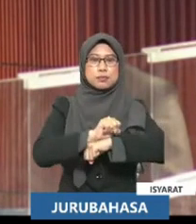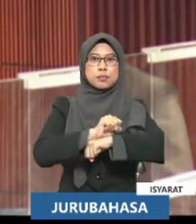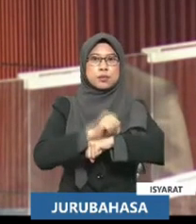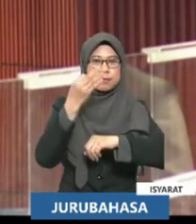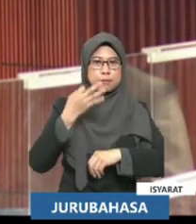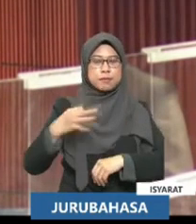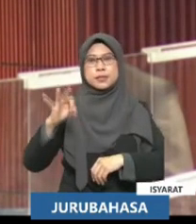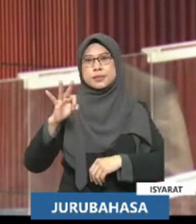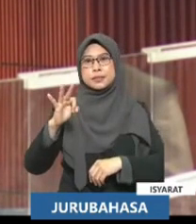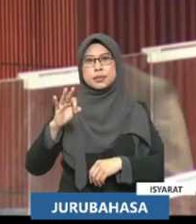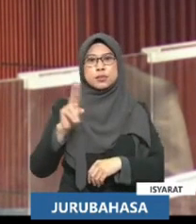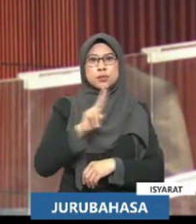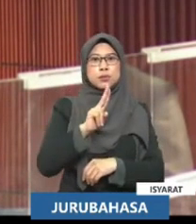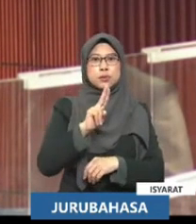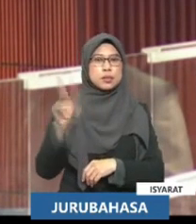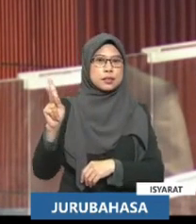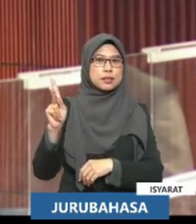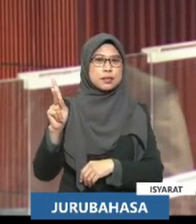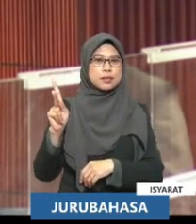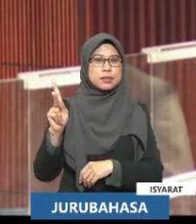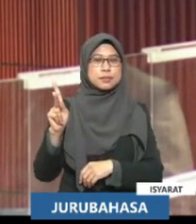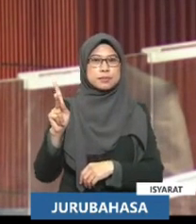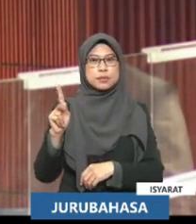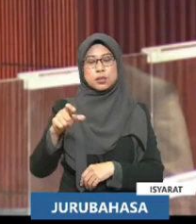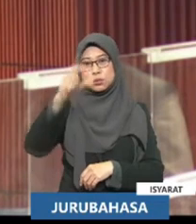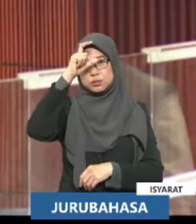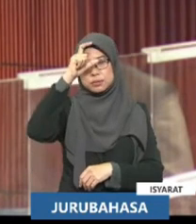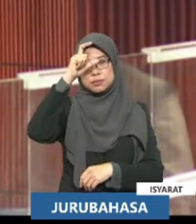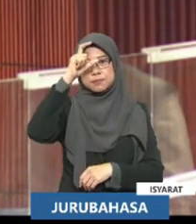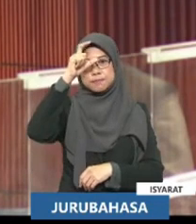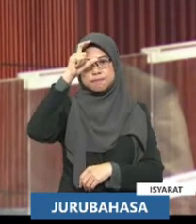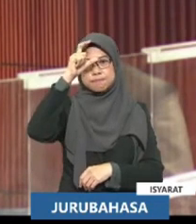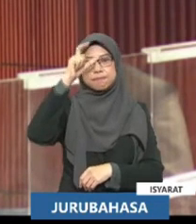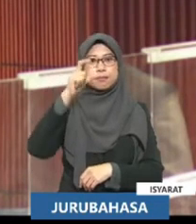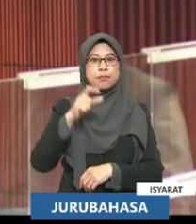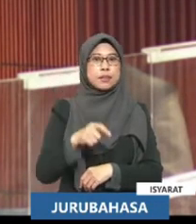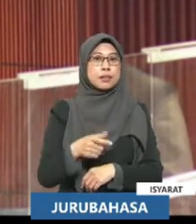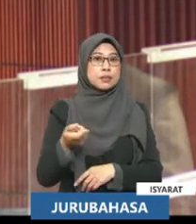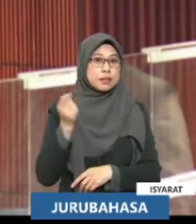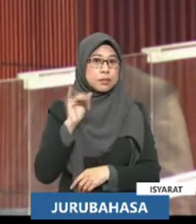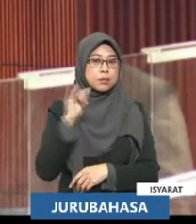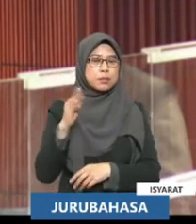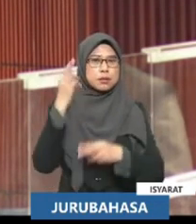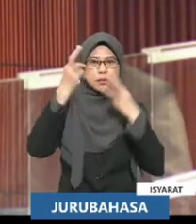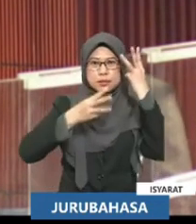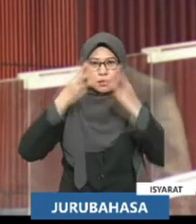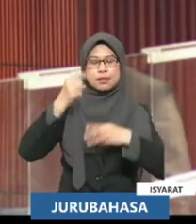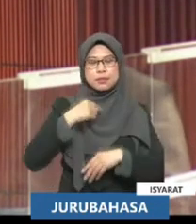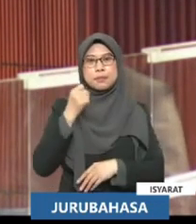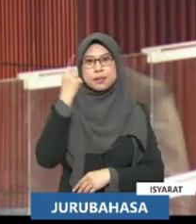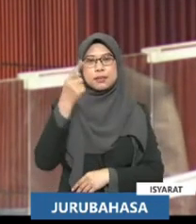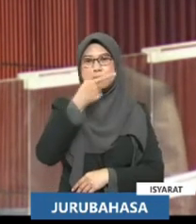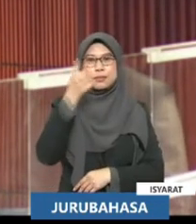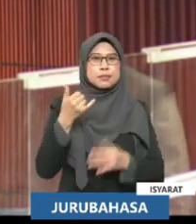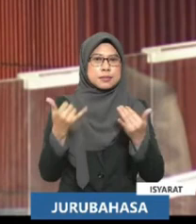jemput wal afiat debitel telah melakukan beberapa pendekatan untuk kita memberikan lwan yang sistem dengan desain